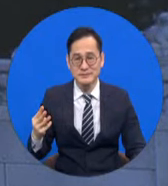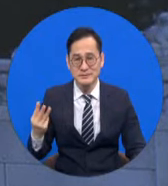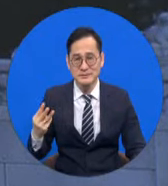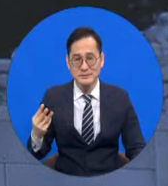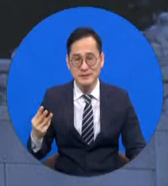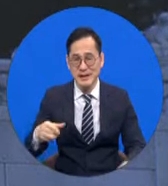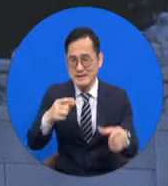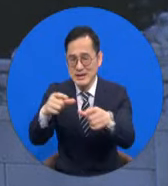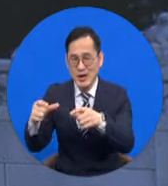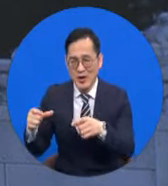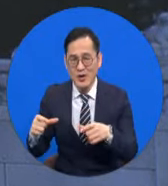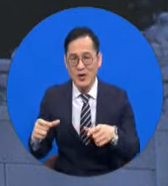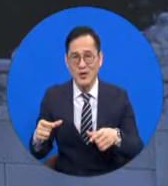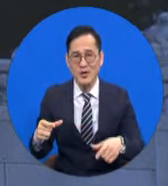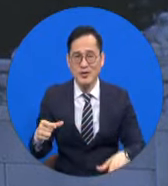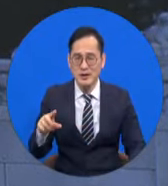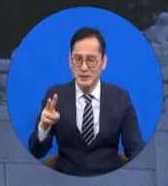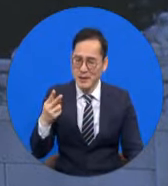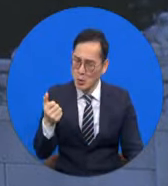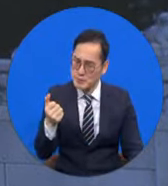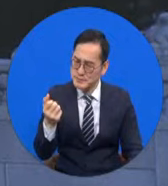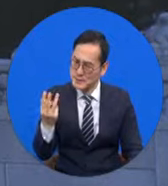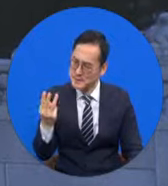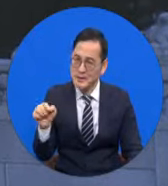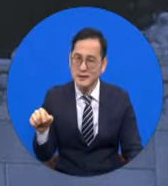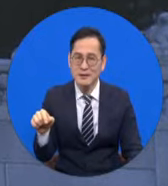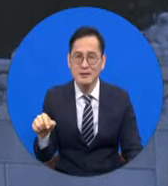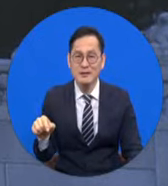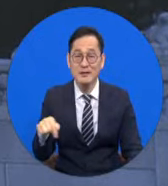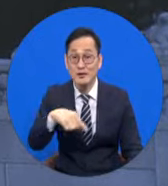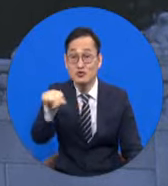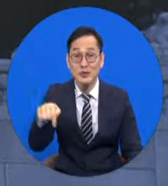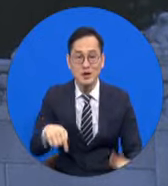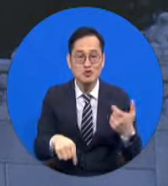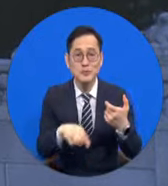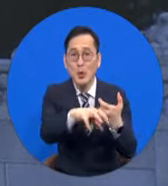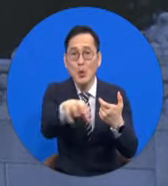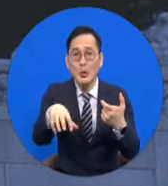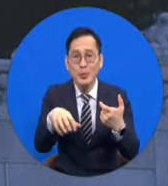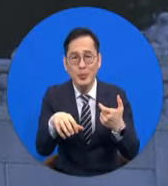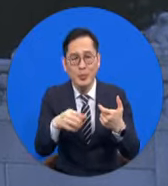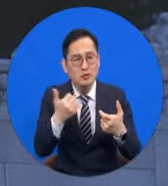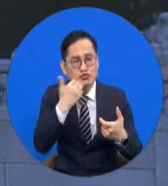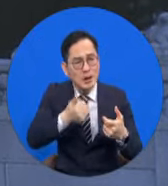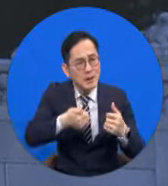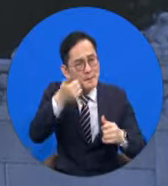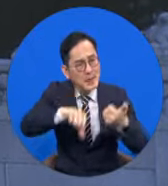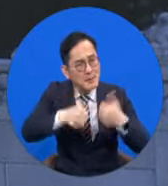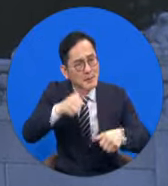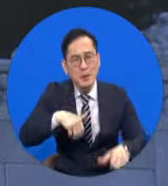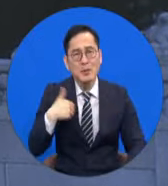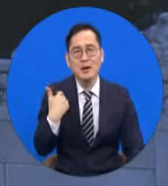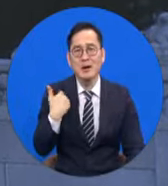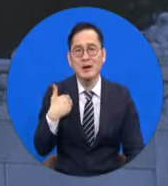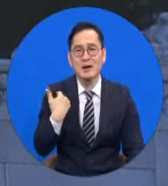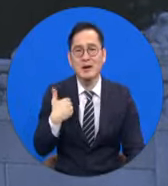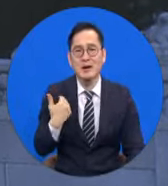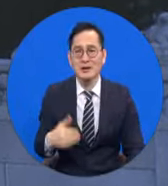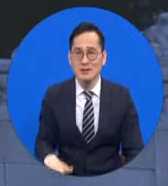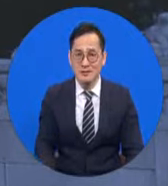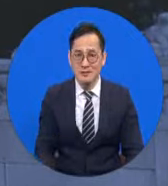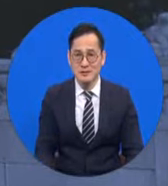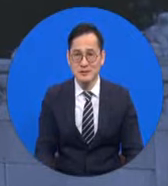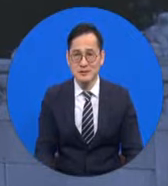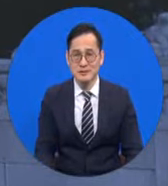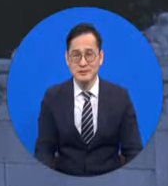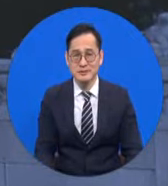60개의 지역이 경합한다? 이건 이 60개의 경합 지역의 결과에 따라서 선거 승자의 얼굴이 달라질 수 있습니다. 선거